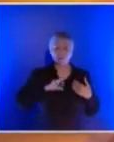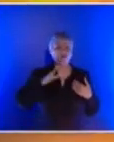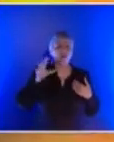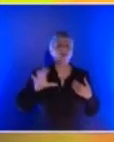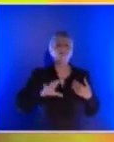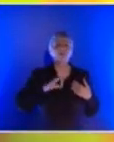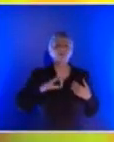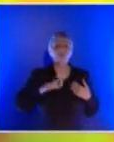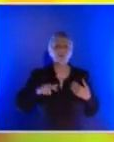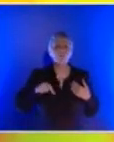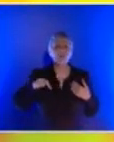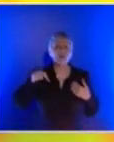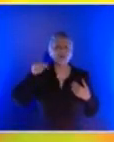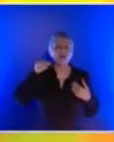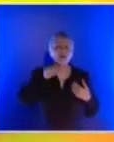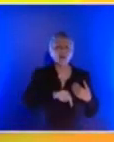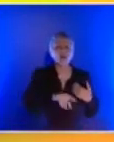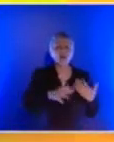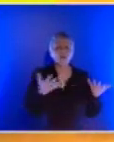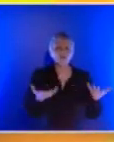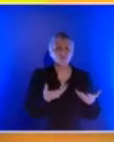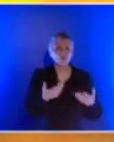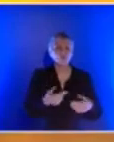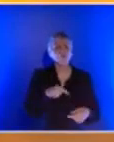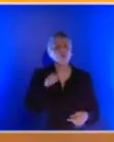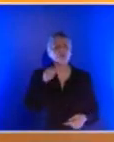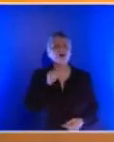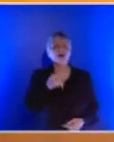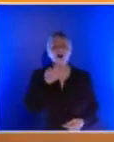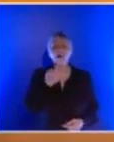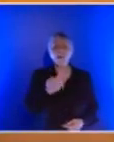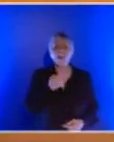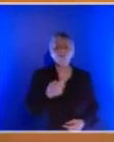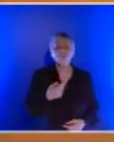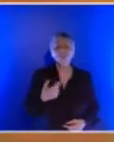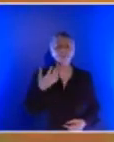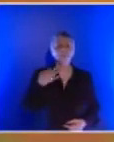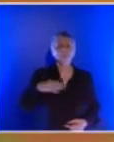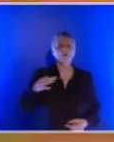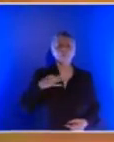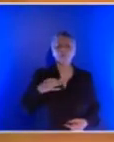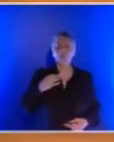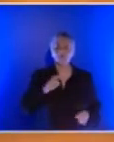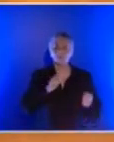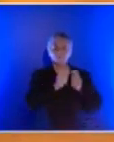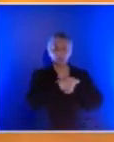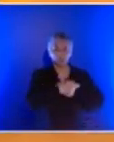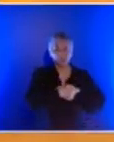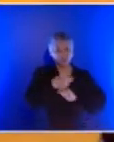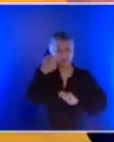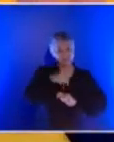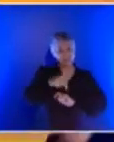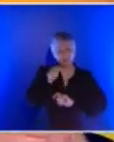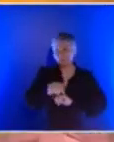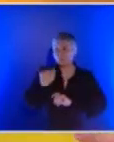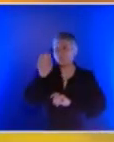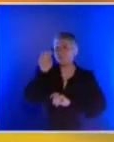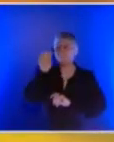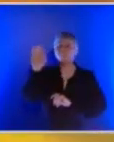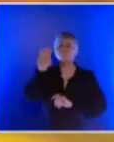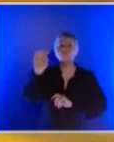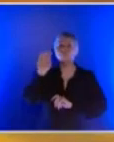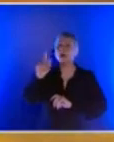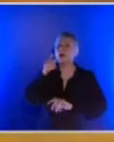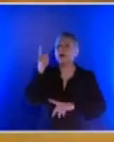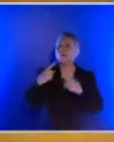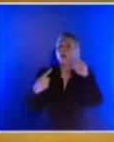ένα σύστημα μαζικών εισαγωγών τεχνολογίας και προϊόντων από τις άλλες χώρες. Θέλουμε η πράσινη